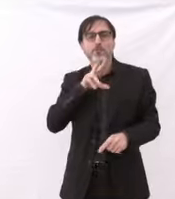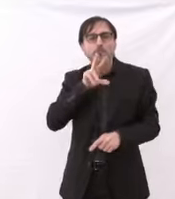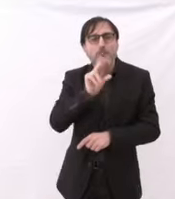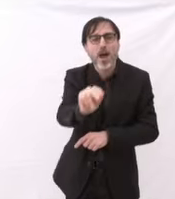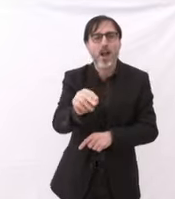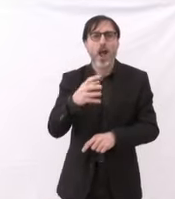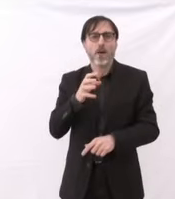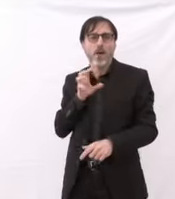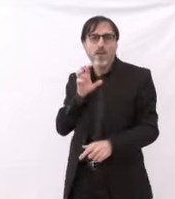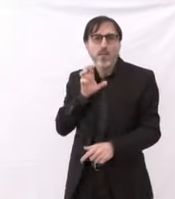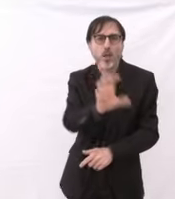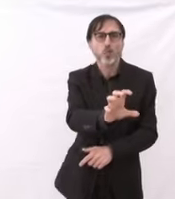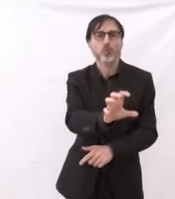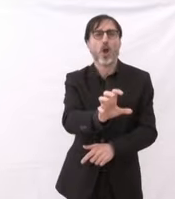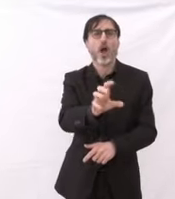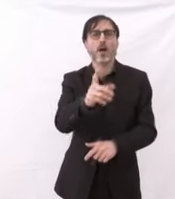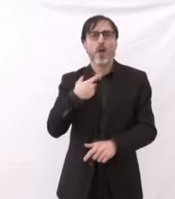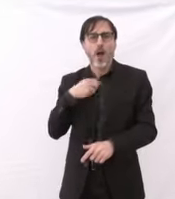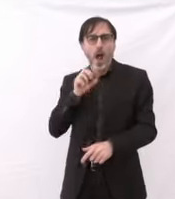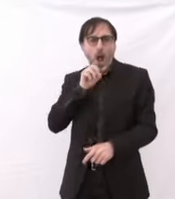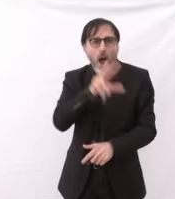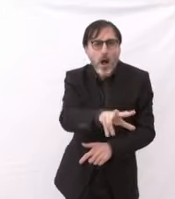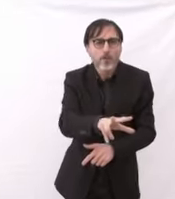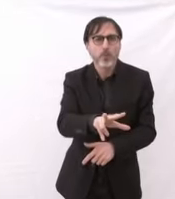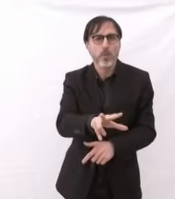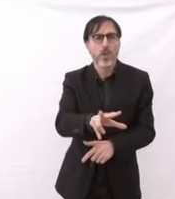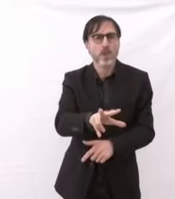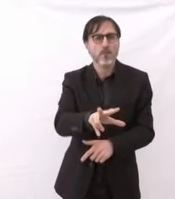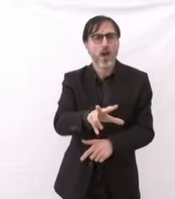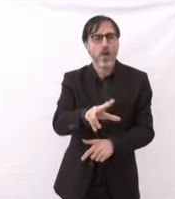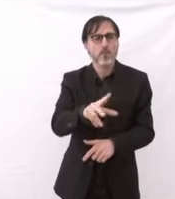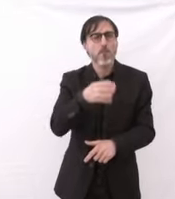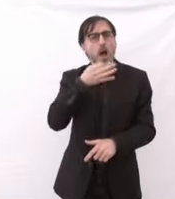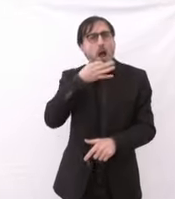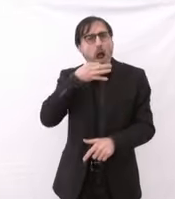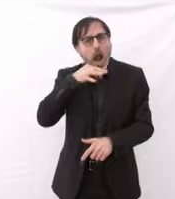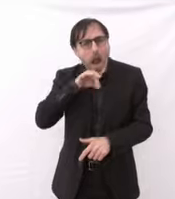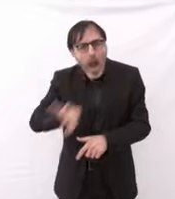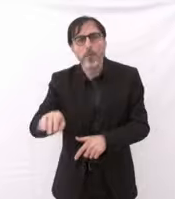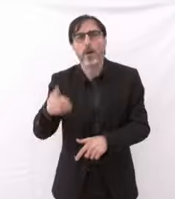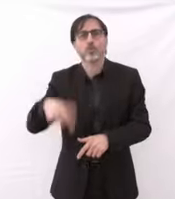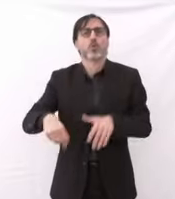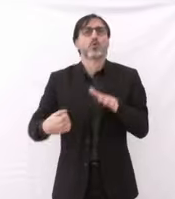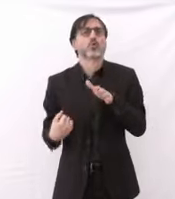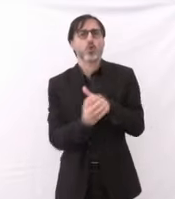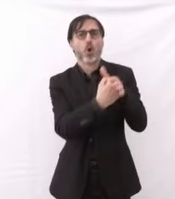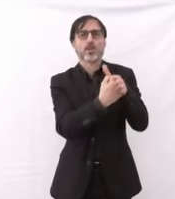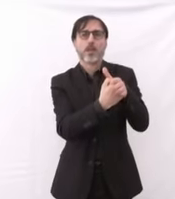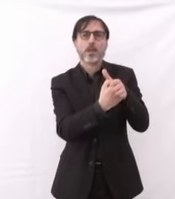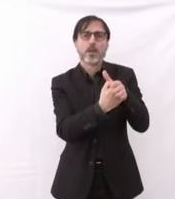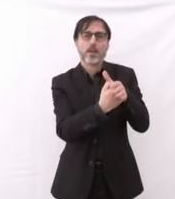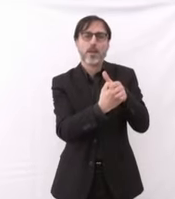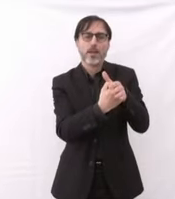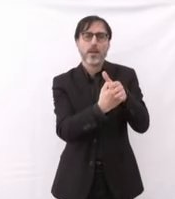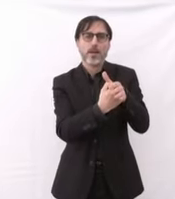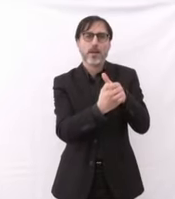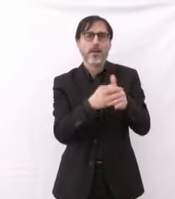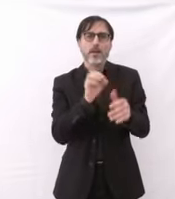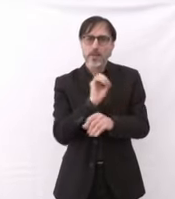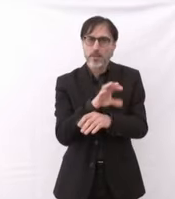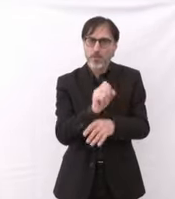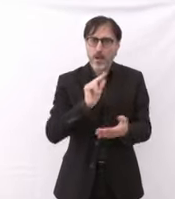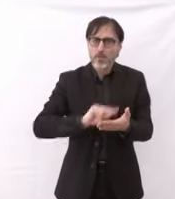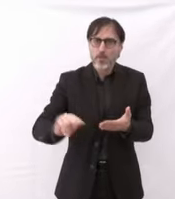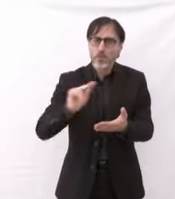che denunciava, che ammoniva, ma che era capace anche di sostenere. Insegnava a